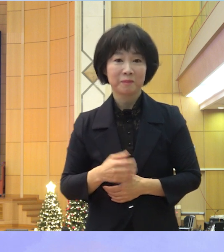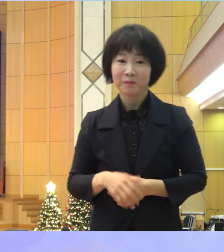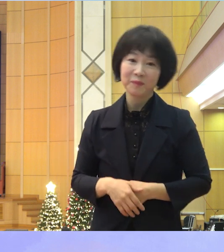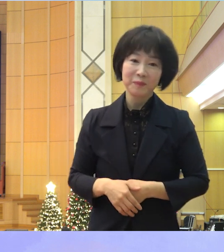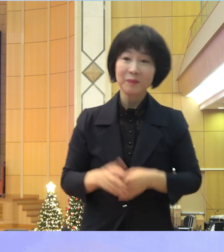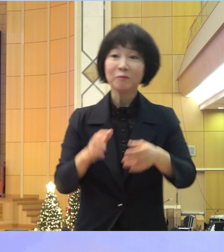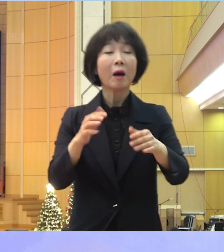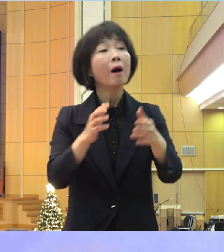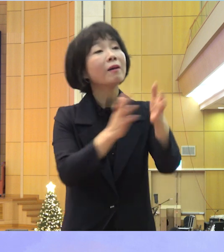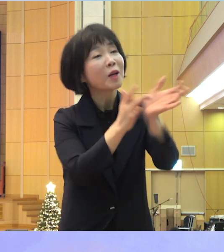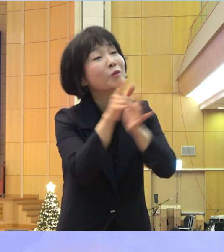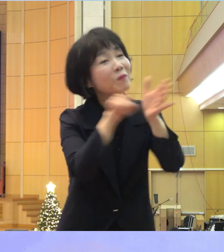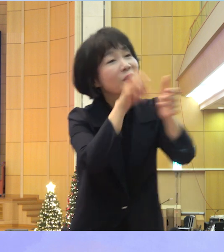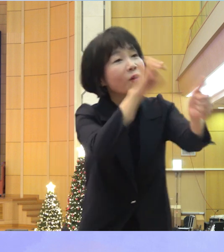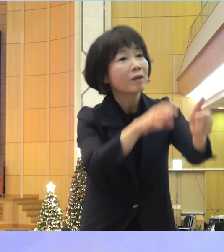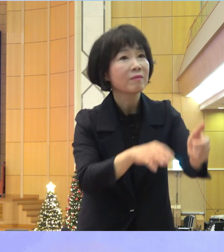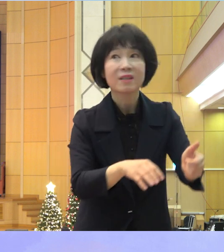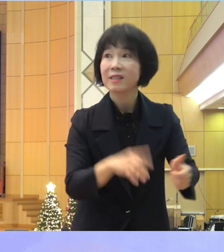귀신밖에 없더라고.